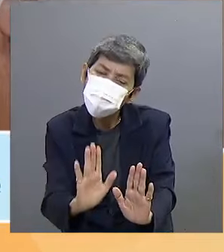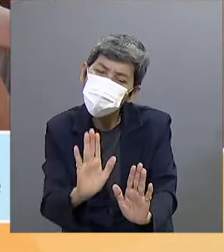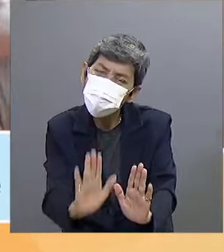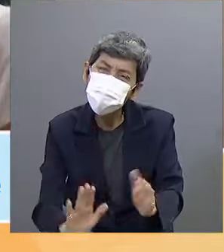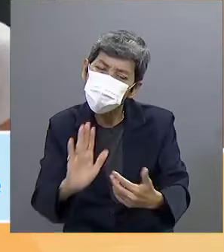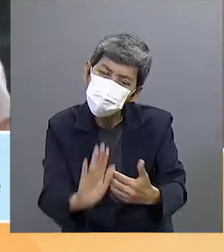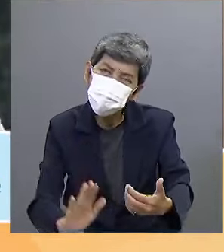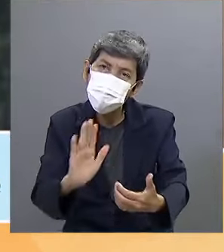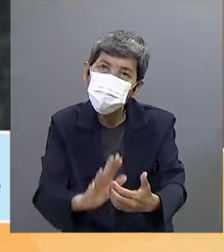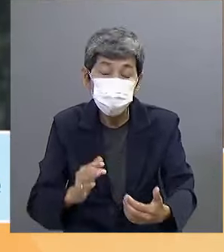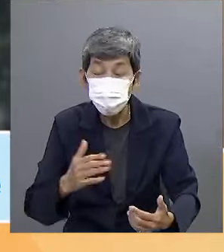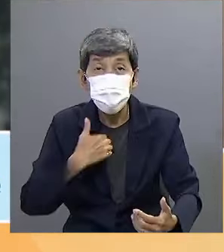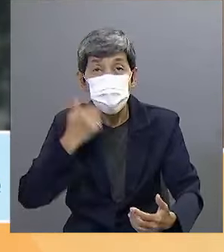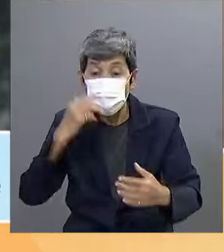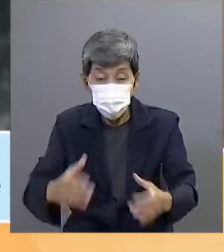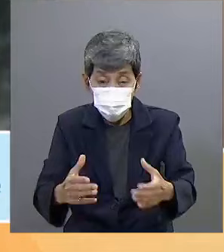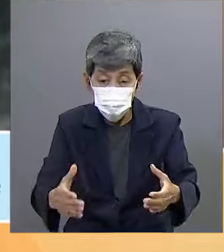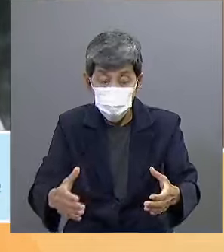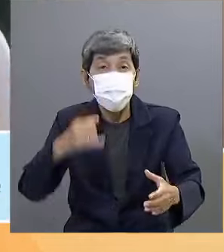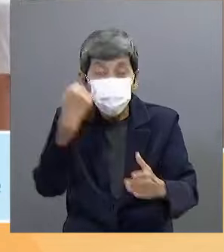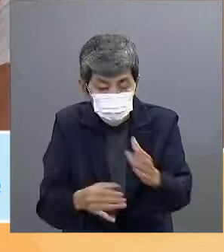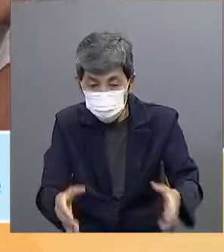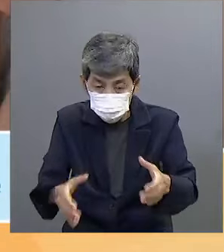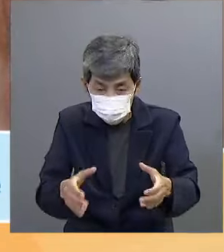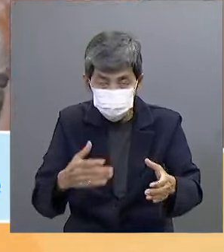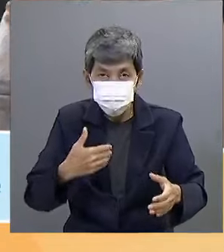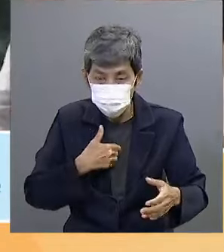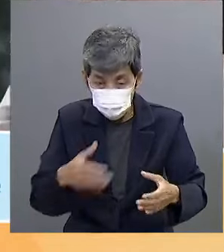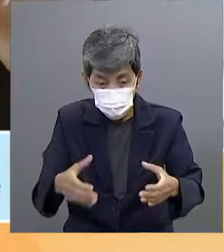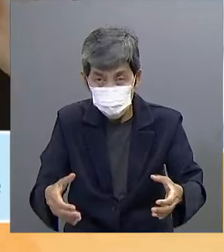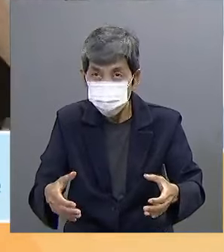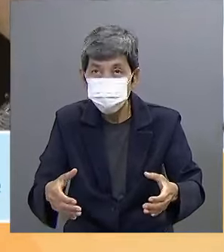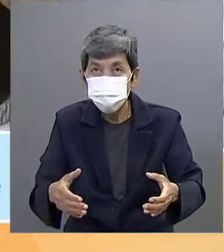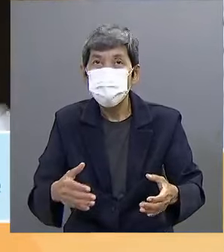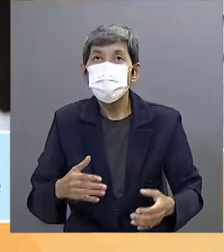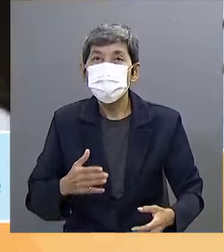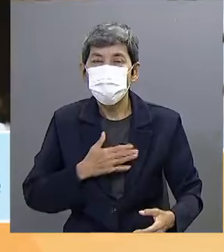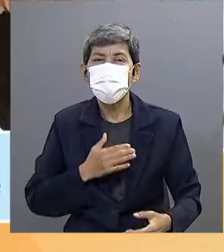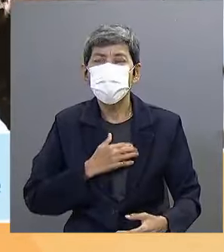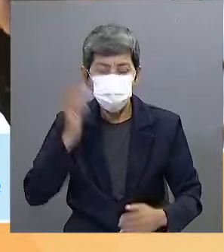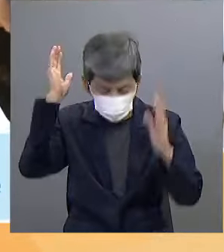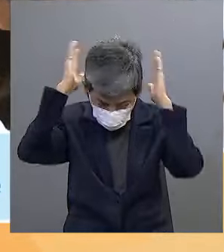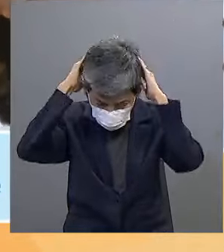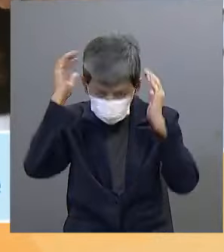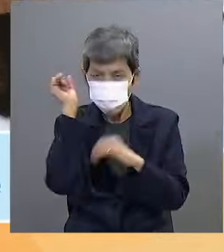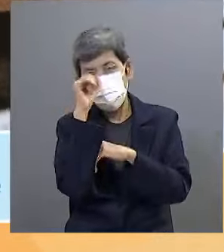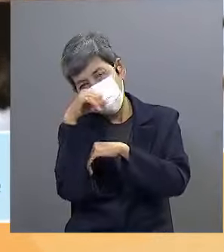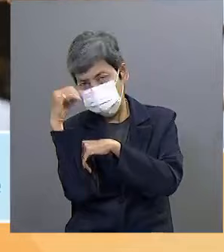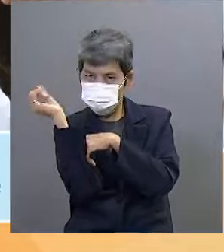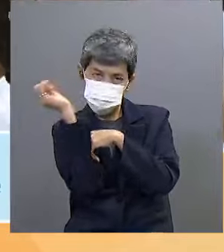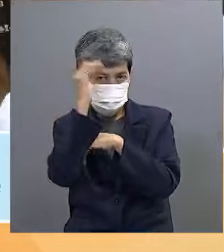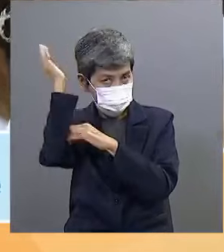จจะเผลอ ทำผ ิดไปนะคะไม่ได้เขย่ามากก็จริงแต่ว่าด้วยความที่หัวเขายังพยุงไม่ได้อะค่ะ ครับ ค่ะหัว